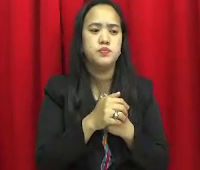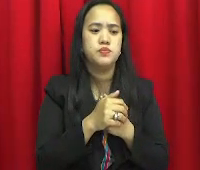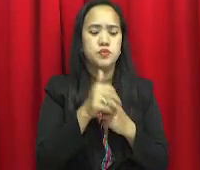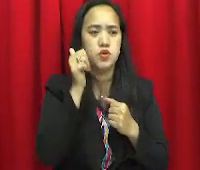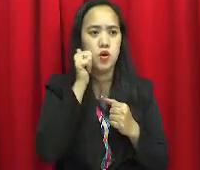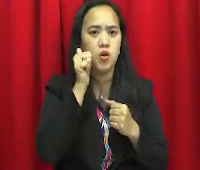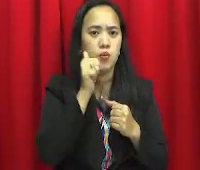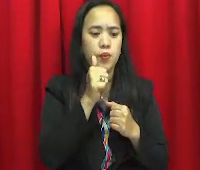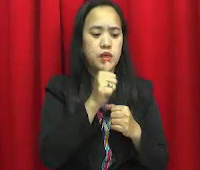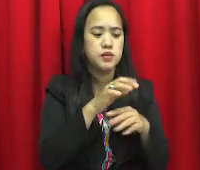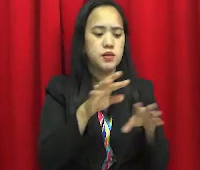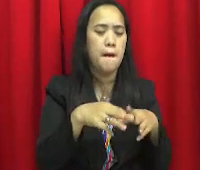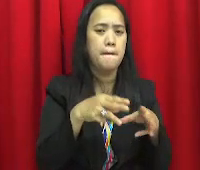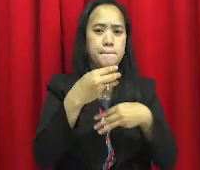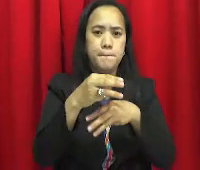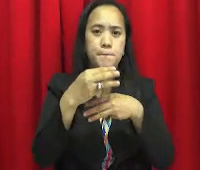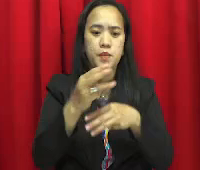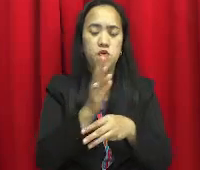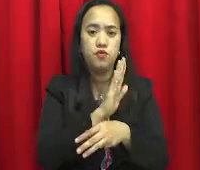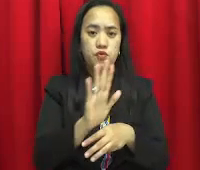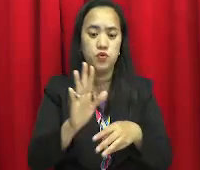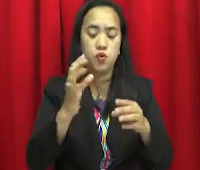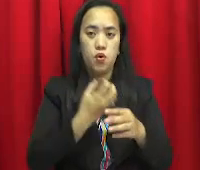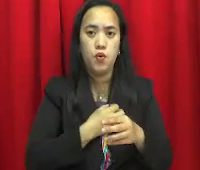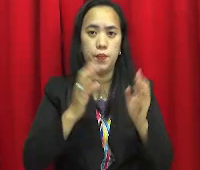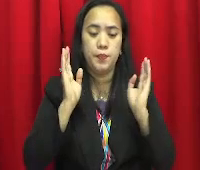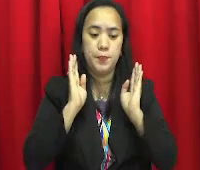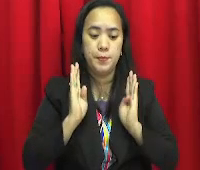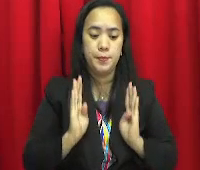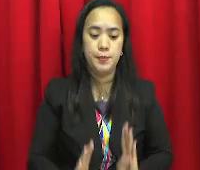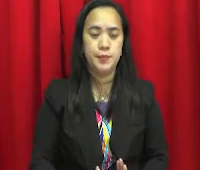katawan mo, galawin mo ang braso mo, kahit paano. You see?